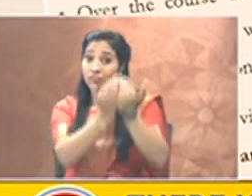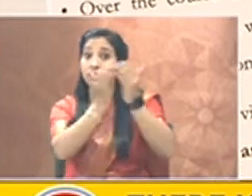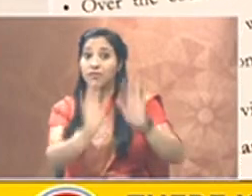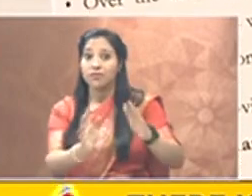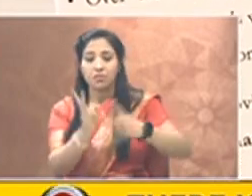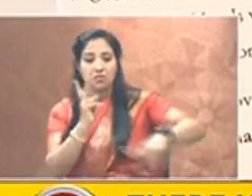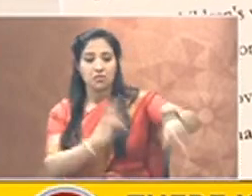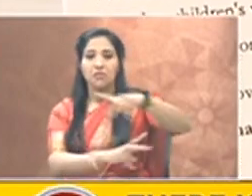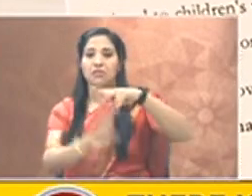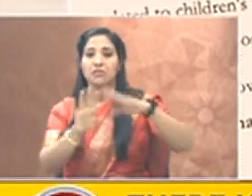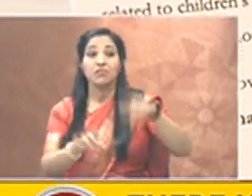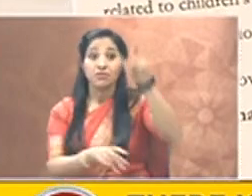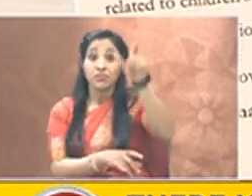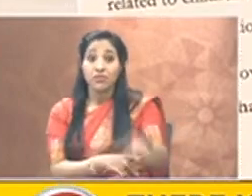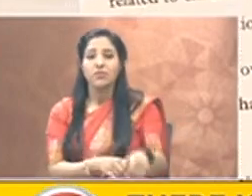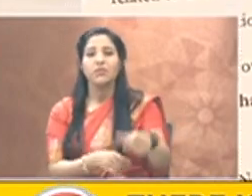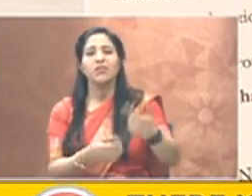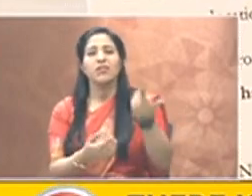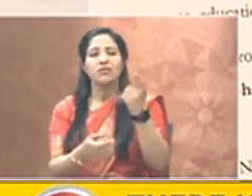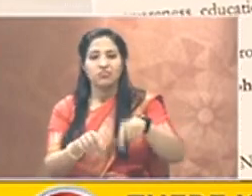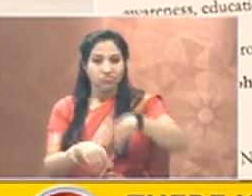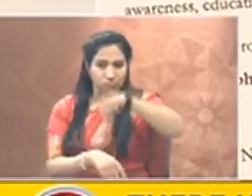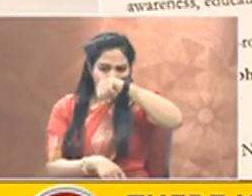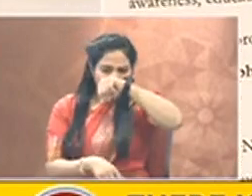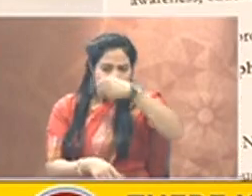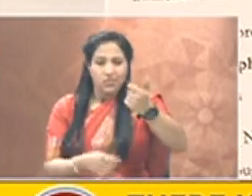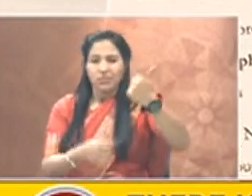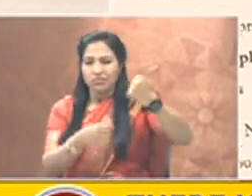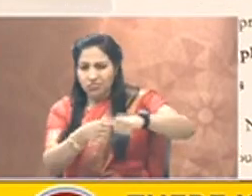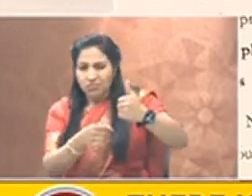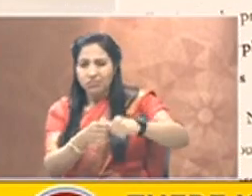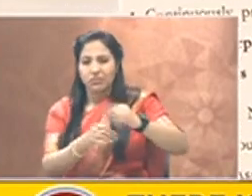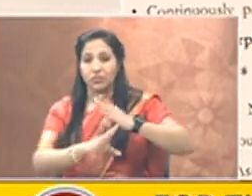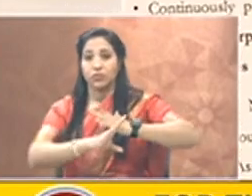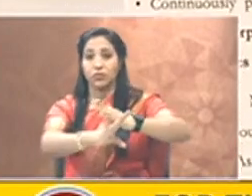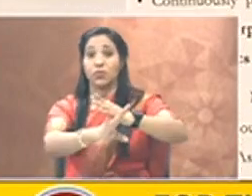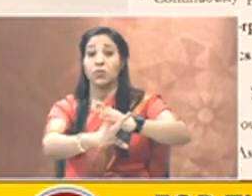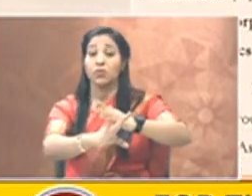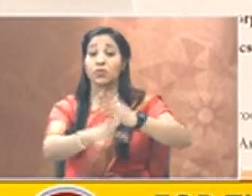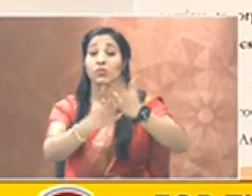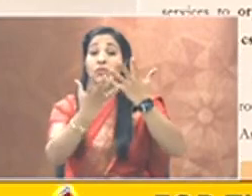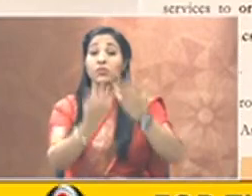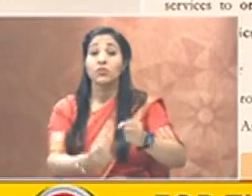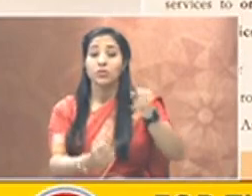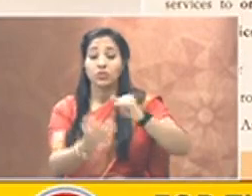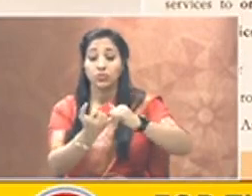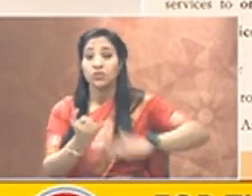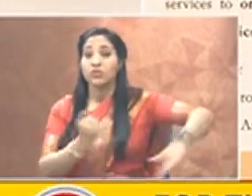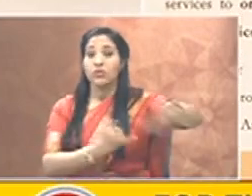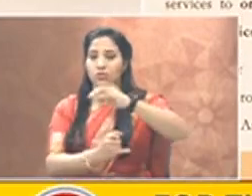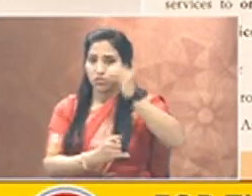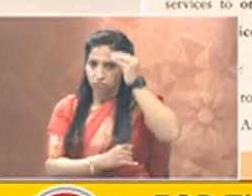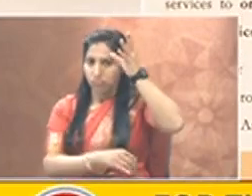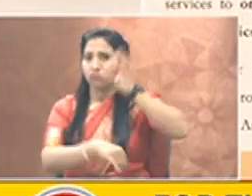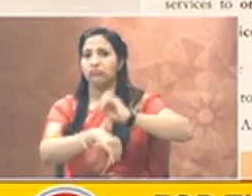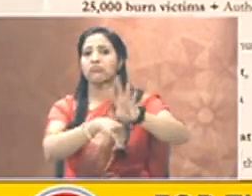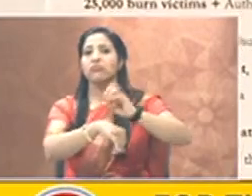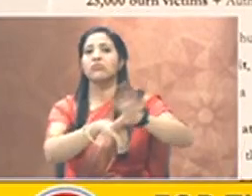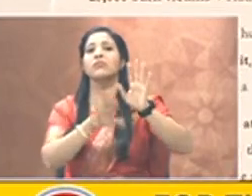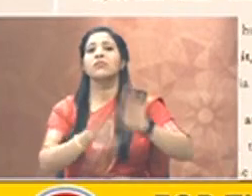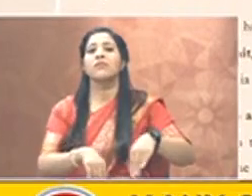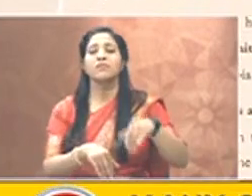ऐसे भी हैं जो ड्रग्स और शराब की लत की रोकथाम के लिए समाज में जागरूकता फैला रहे